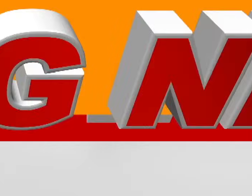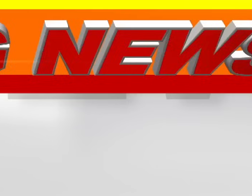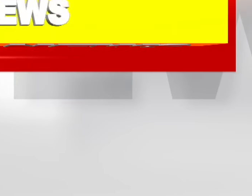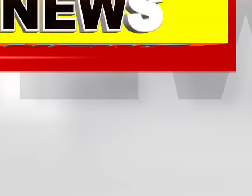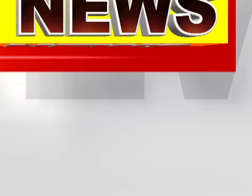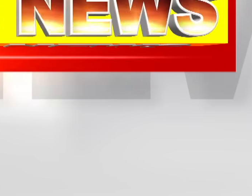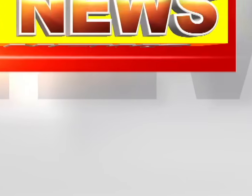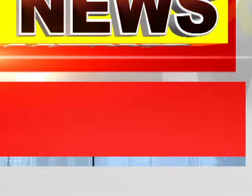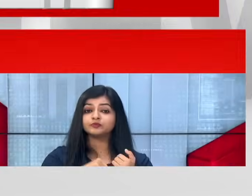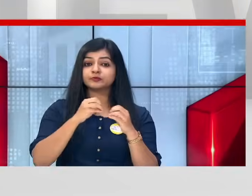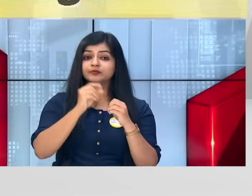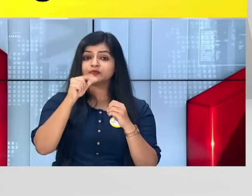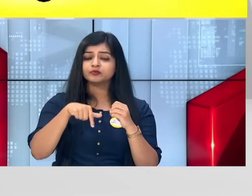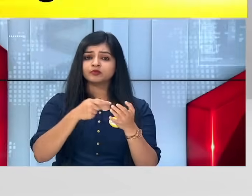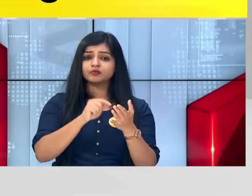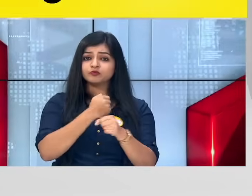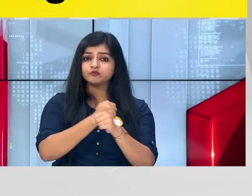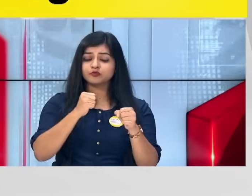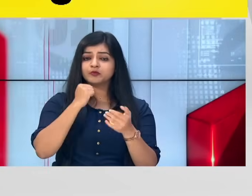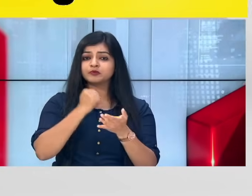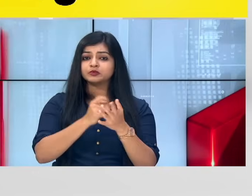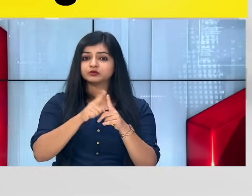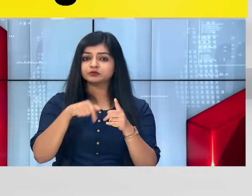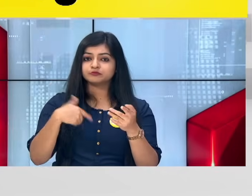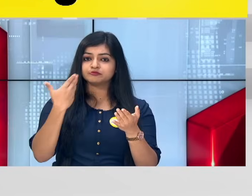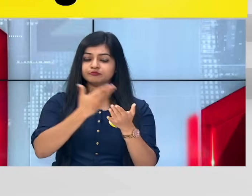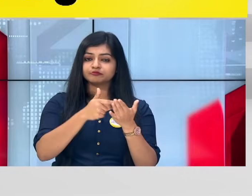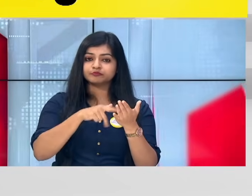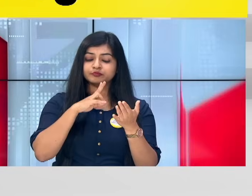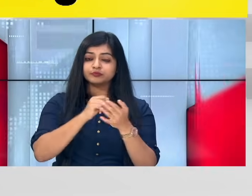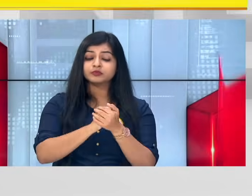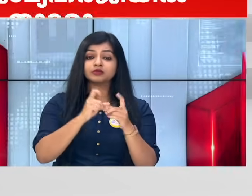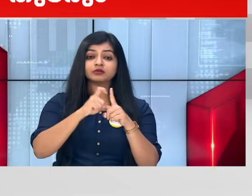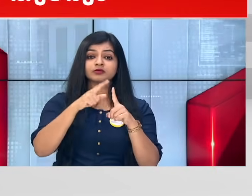അതുതന്നെയായിരുന്നു, ജാമ്യ ഹർജി പരിഗണിക്കണമെന്ന് ആവശ്യപ്പെട്ടുകൊണ്ടുള്ളത്. മറ്റൊന്ന്, ഡിജിറ്റൽ തെളിവുകൾ, അതായത്